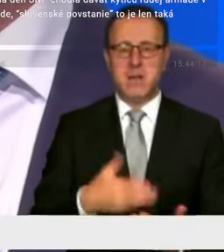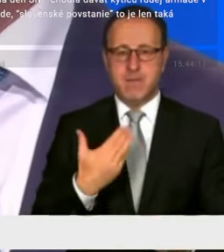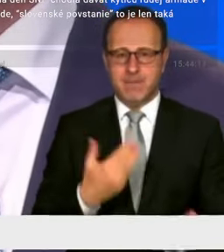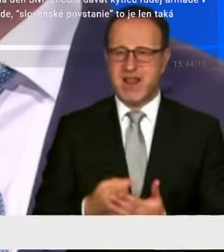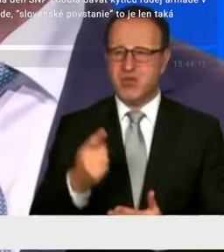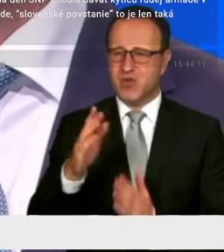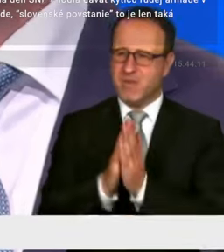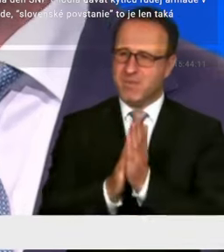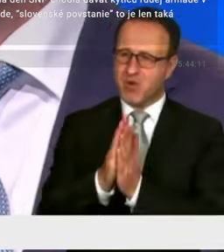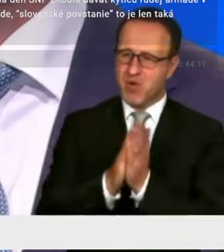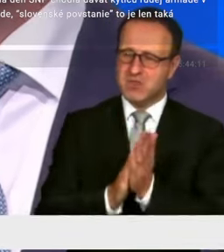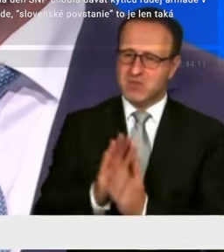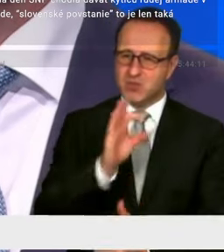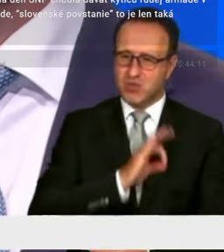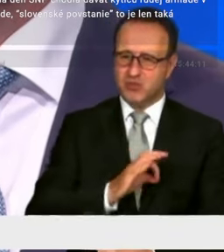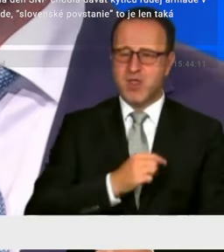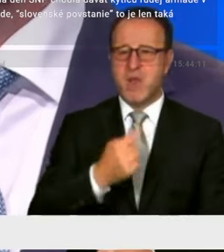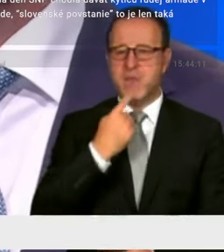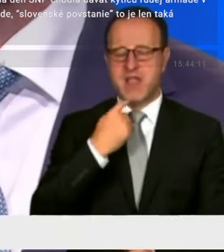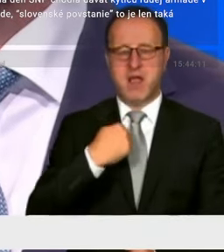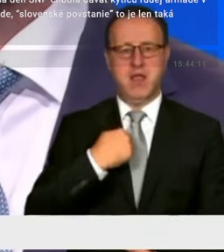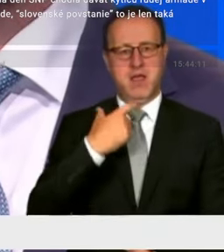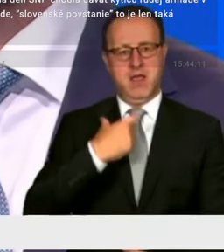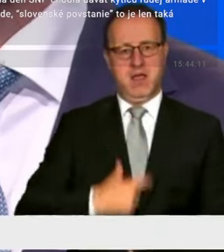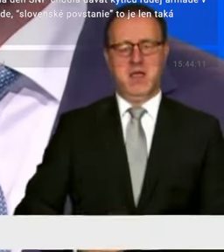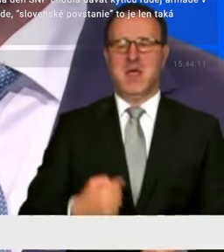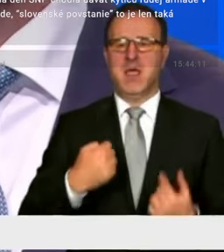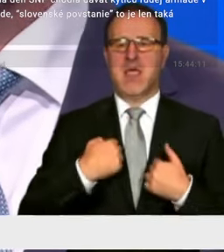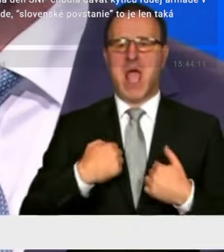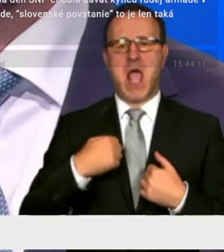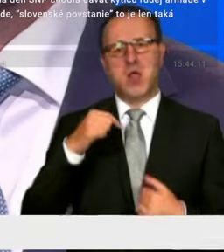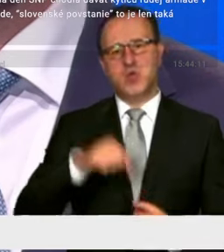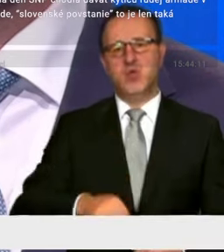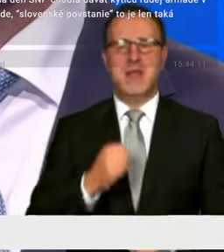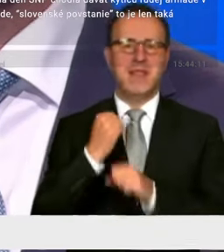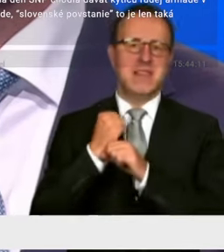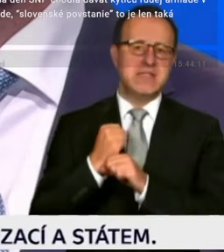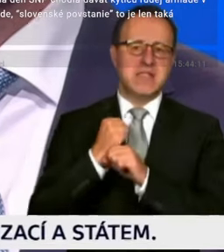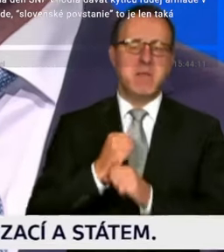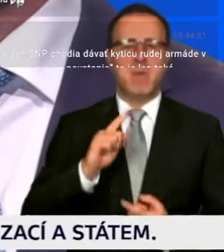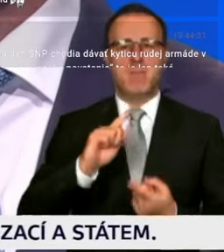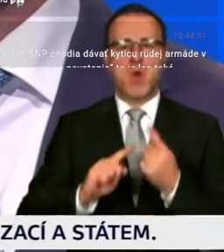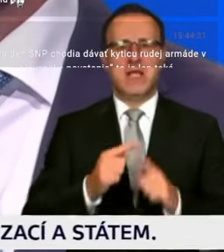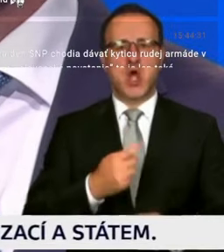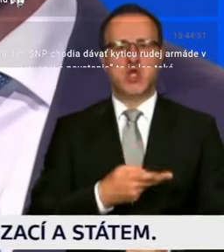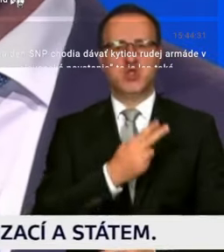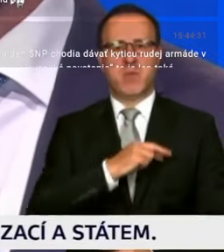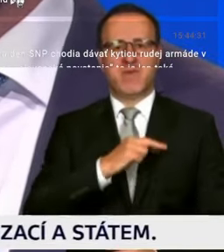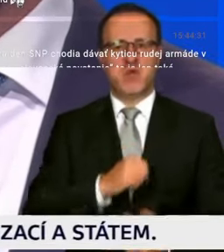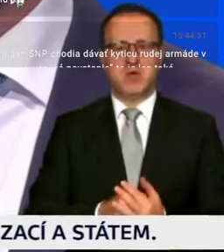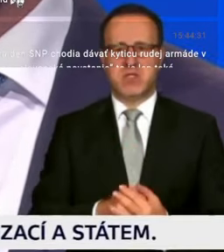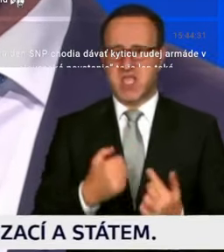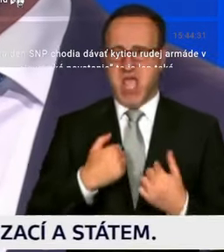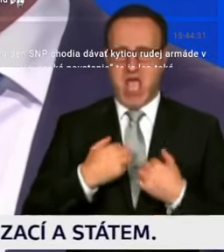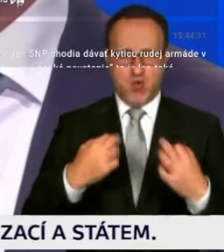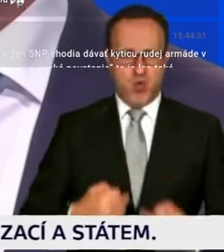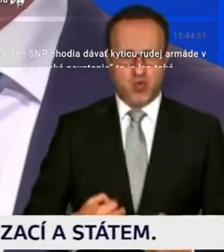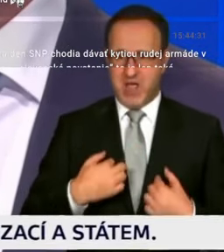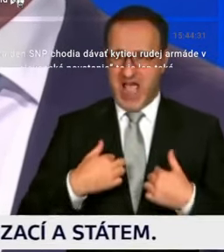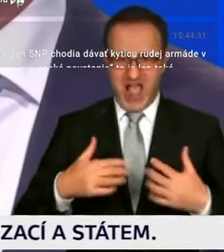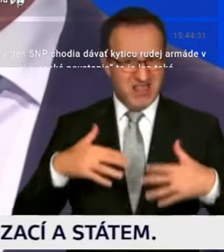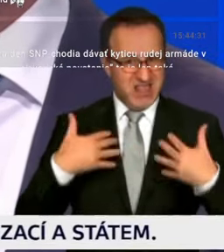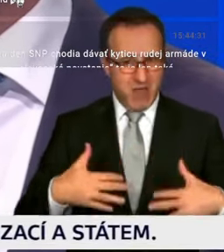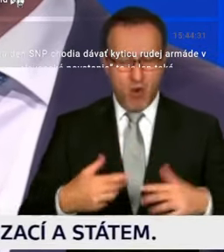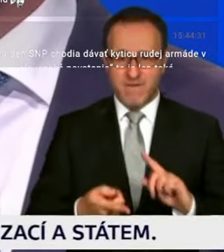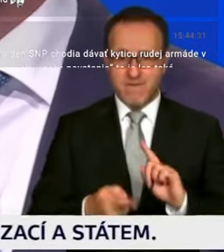prestaňte vytvárať obraz že obraz že ja tu nesiem politickú zodpovednosť za niečo kde som jednoducho nebol v politike Ja